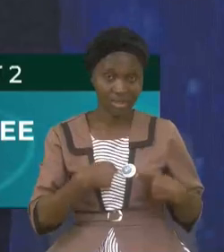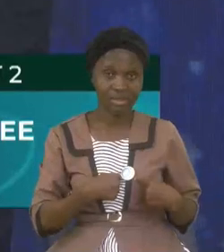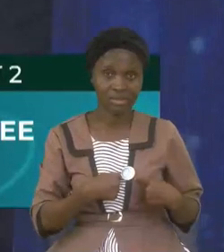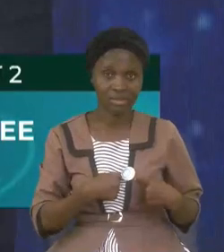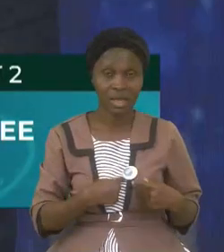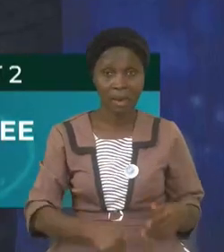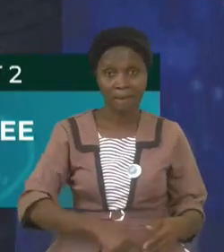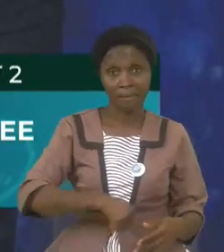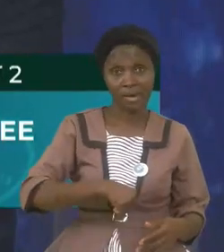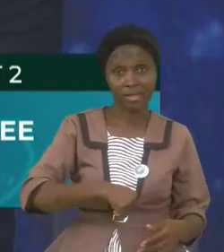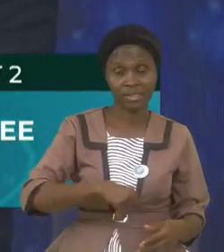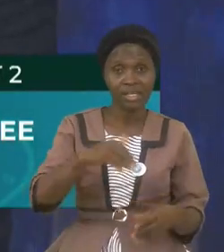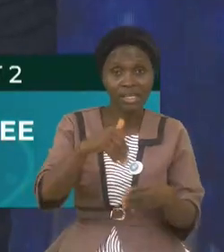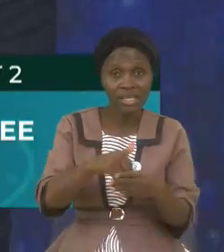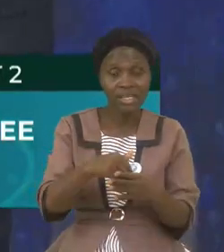Proverbe 16, 18.